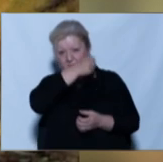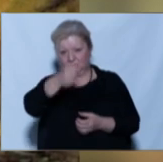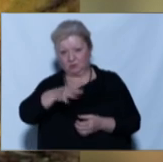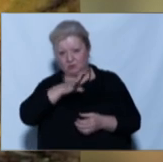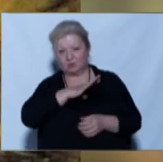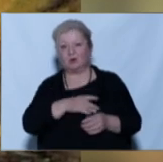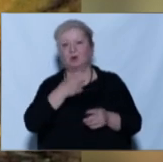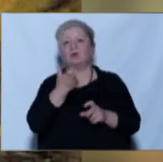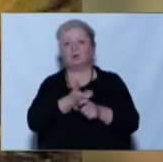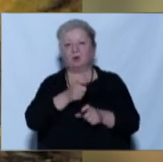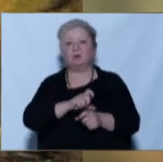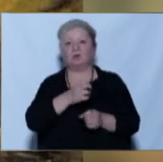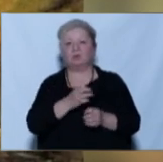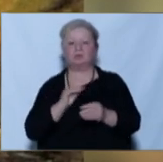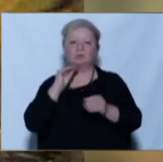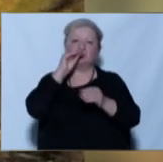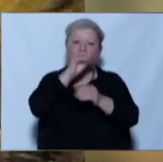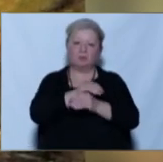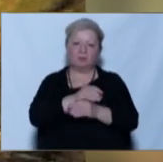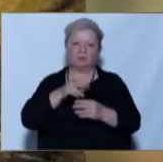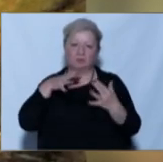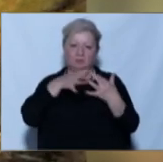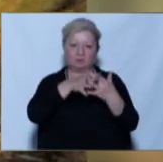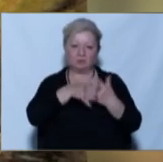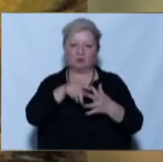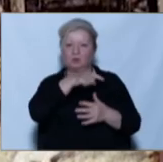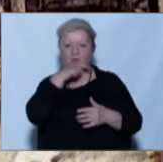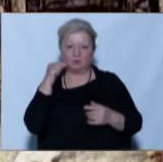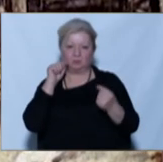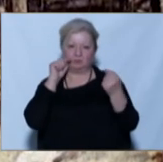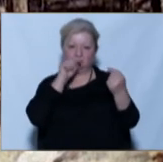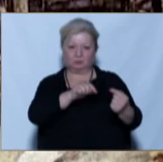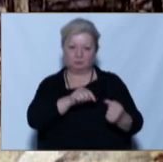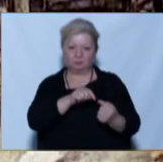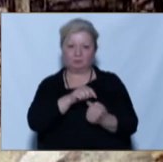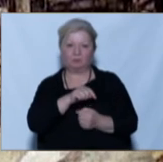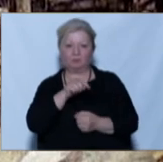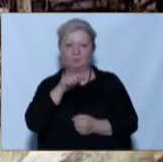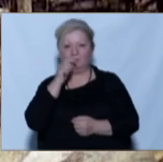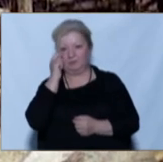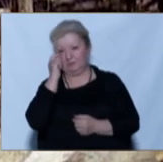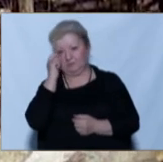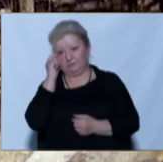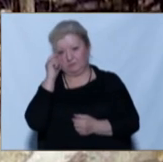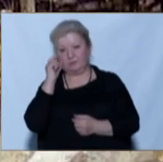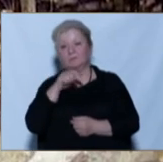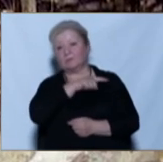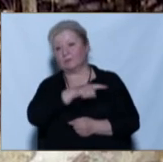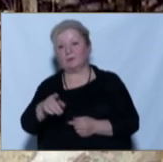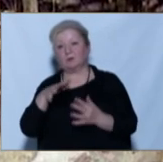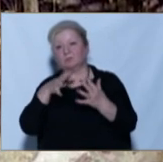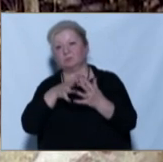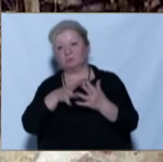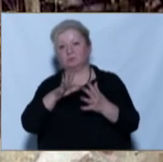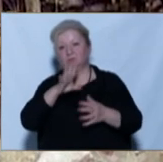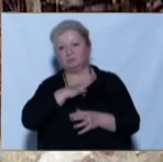წინააღმდეგ კიდევ უფრო გააქტიურა და სწორედ ამიტომ ამ პერიოდისათვის ამ ბრძოლაში